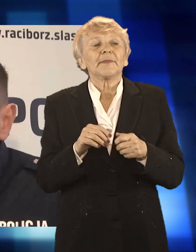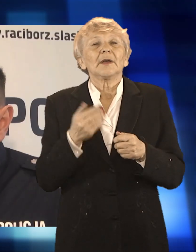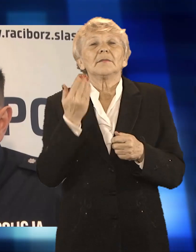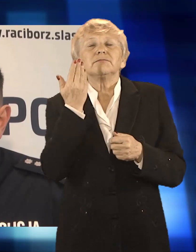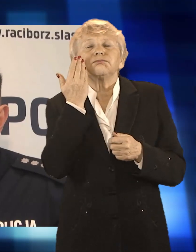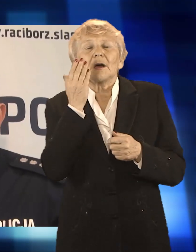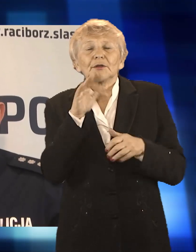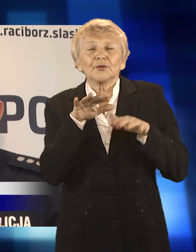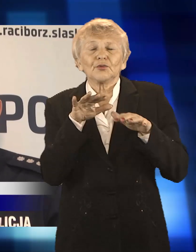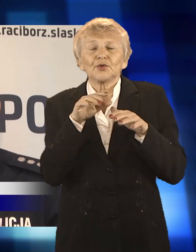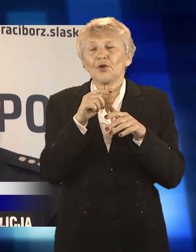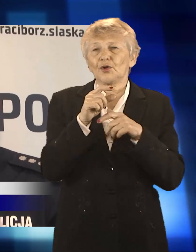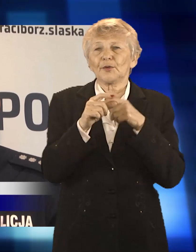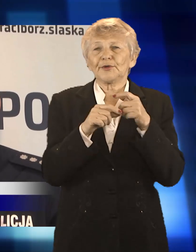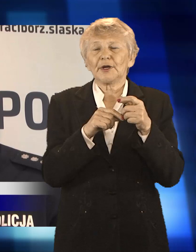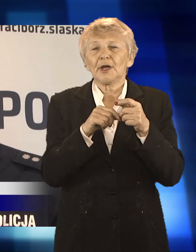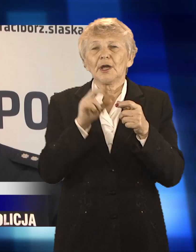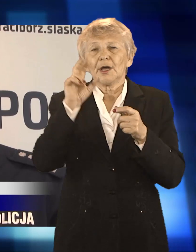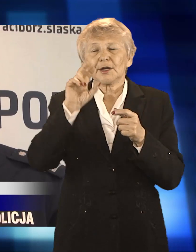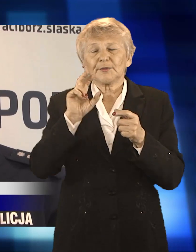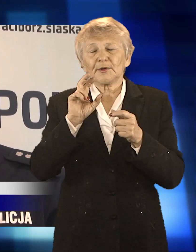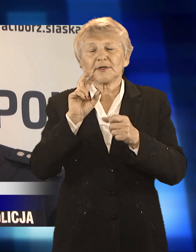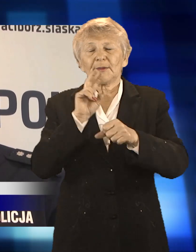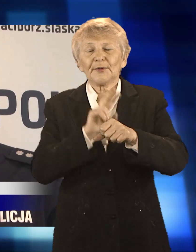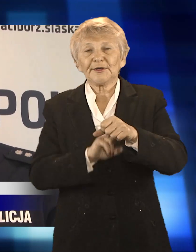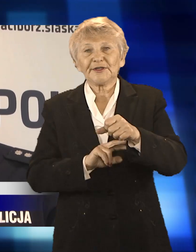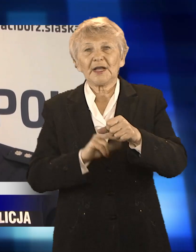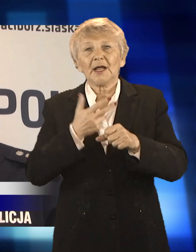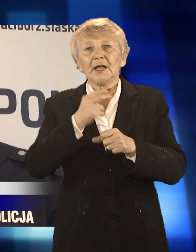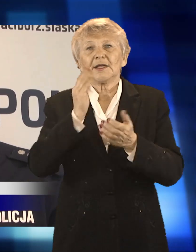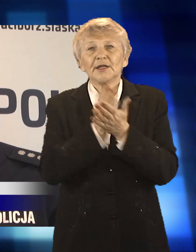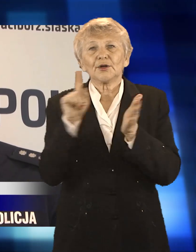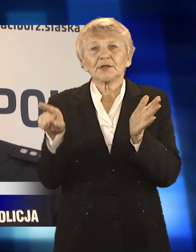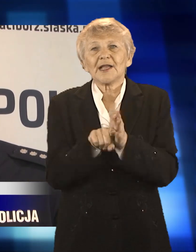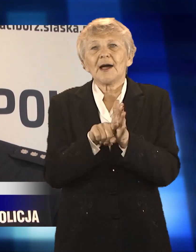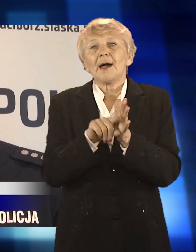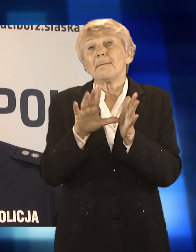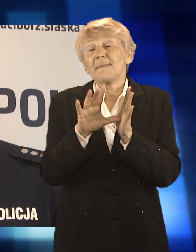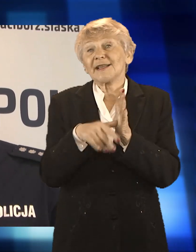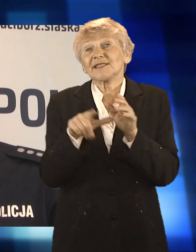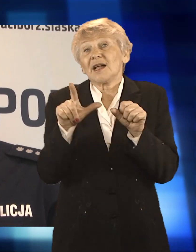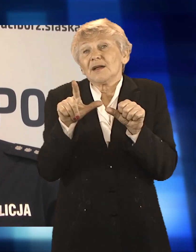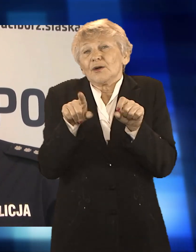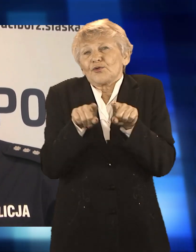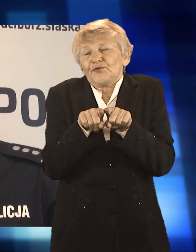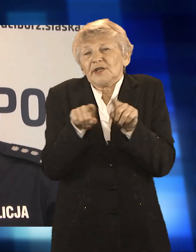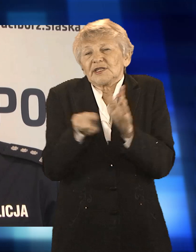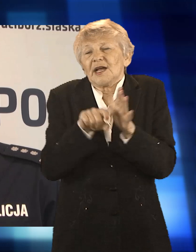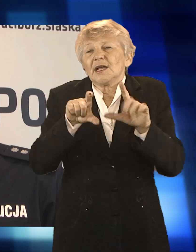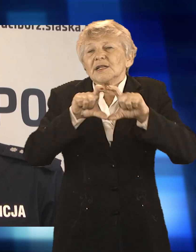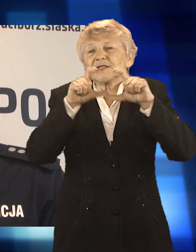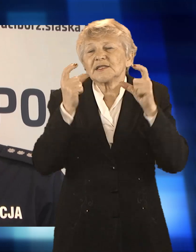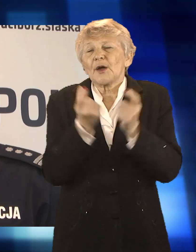Raciborzu. Bardzo dobry był to rok dla raciborskiej policji, a w szczególności, ja to zawsze mówię, dla mieszkańców powiatu raciborskiego.